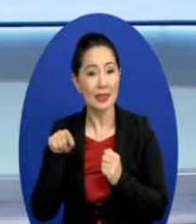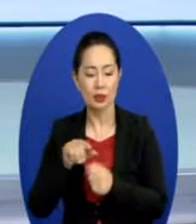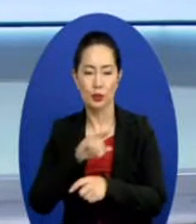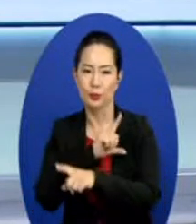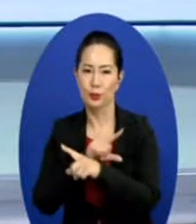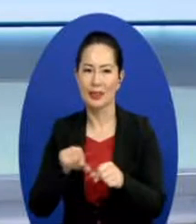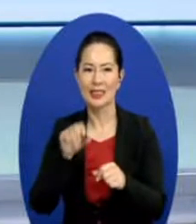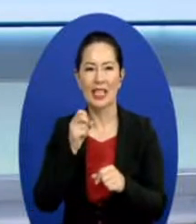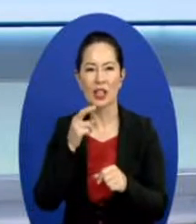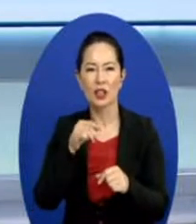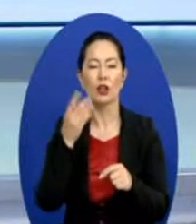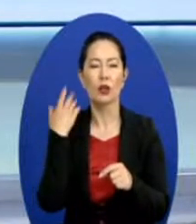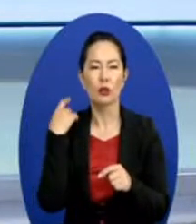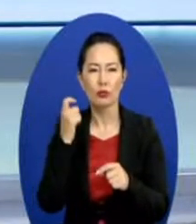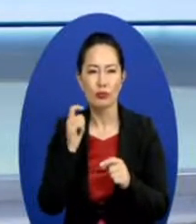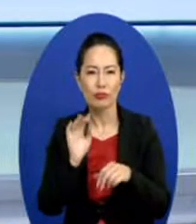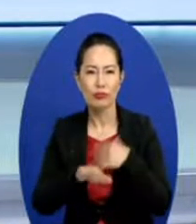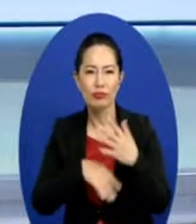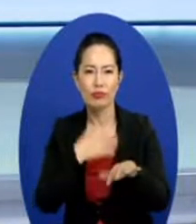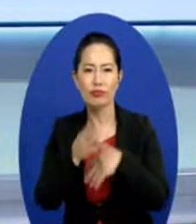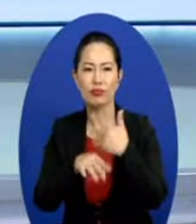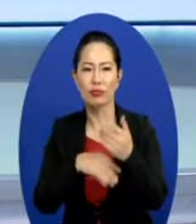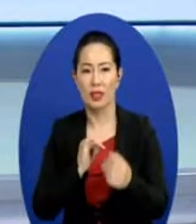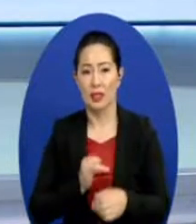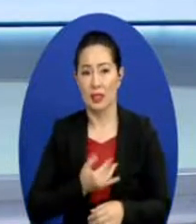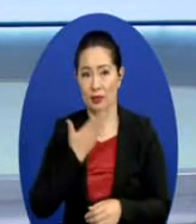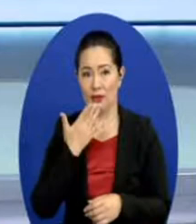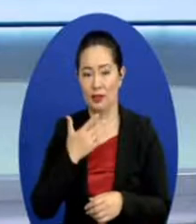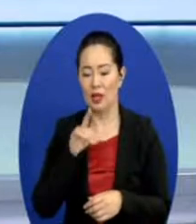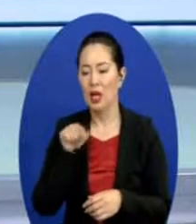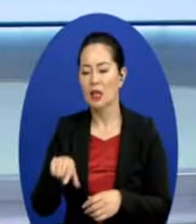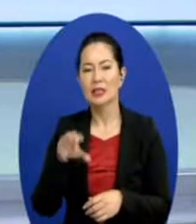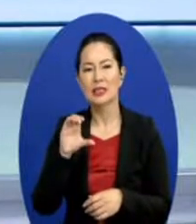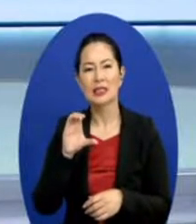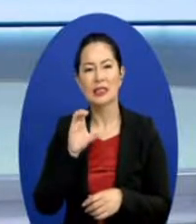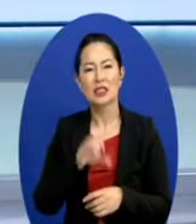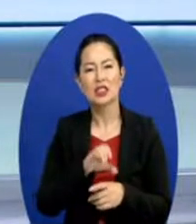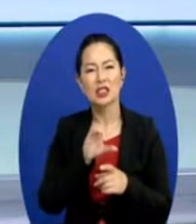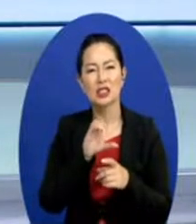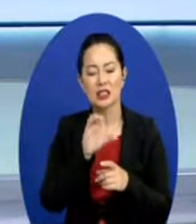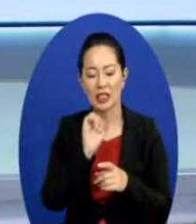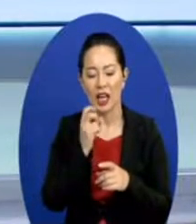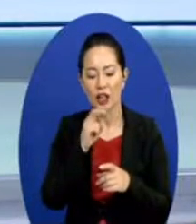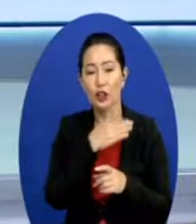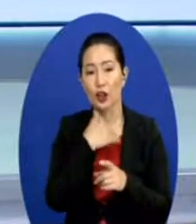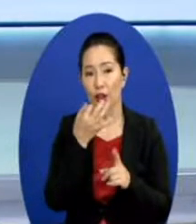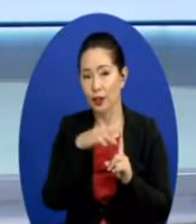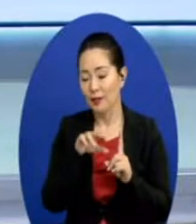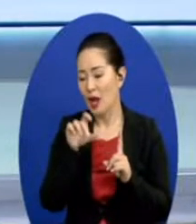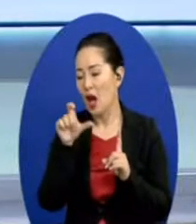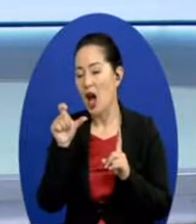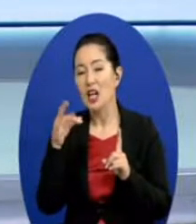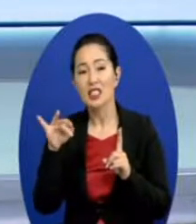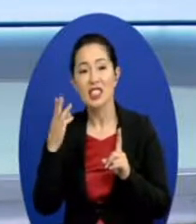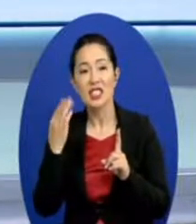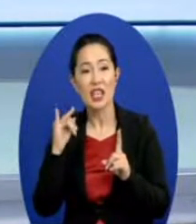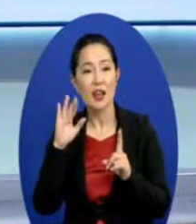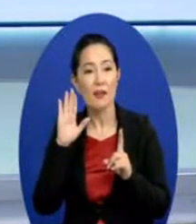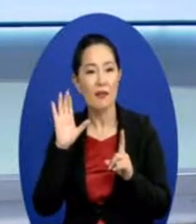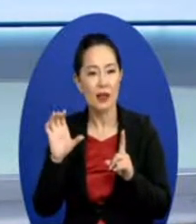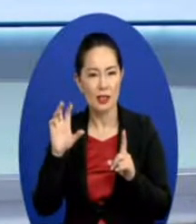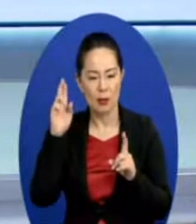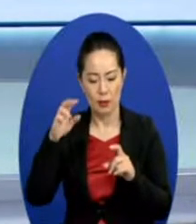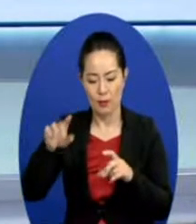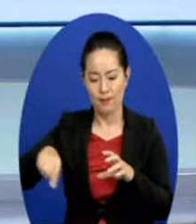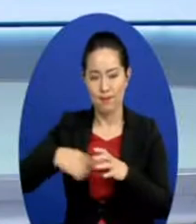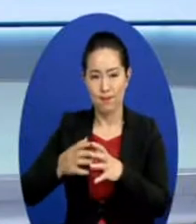ордын үйл ажиллагаа өдрөөс өдрөд идэвхжиж байна. Салхитын ордыг эзэмшигч Эрдэнэс Сийлүүр Resource компани баяжуулах үйлдвэрлэлээ эрчимжүүлж